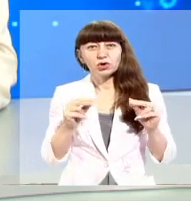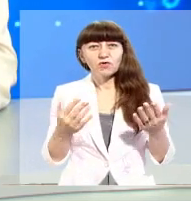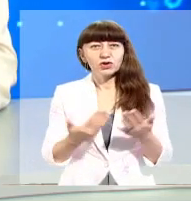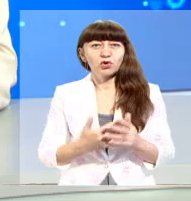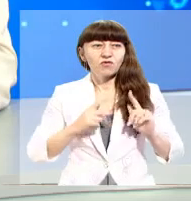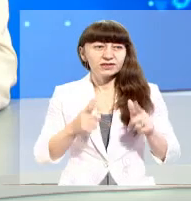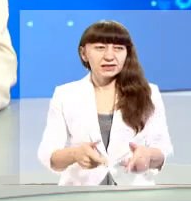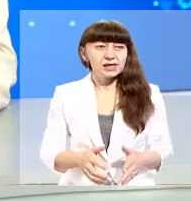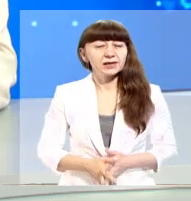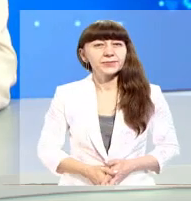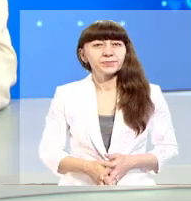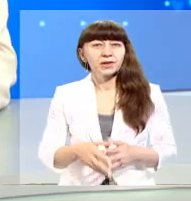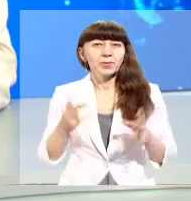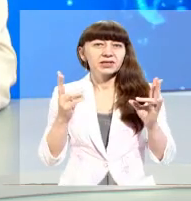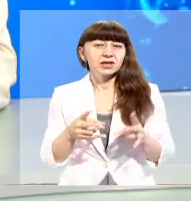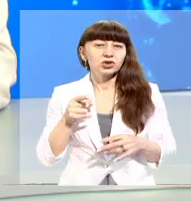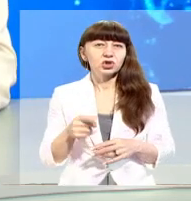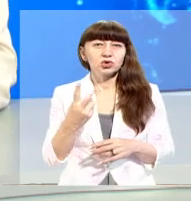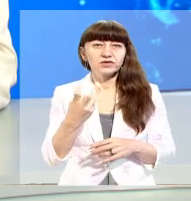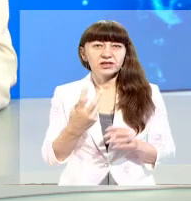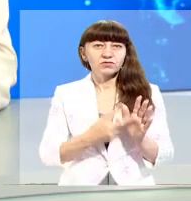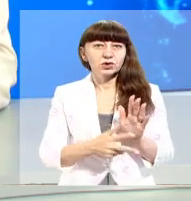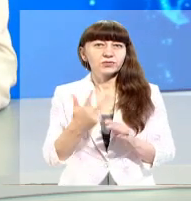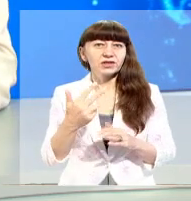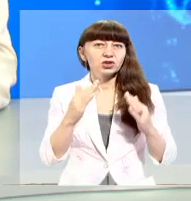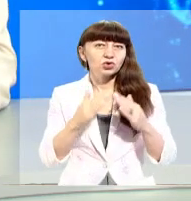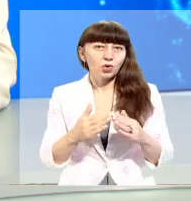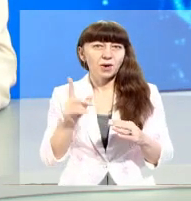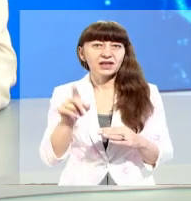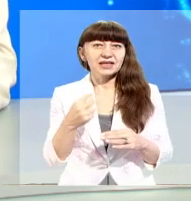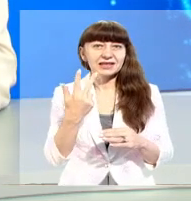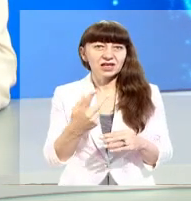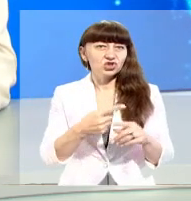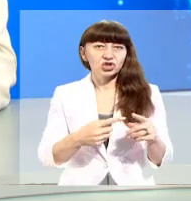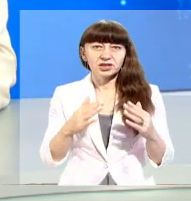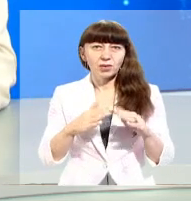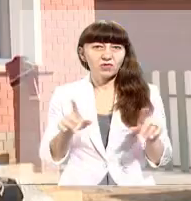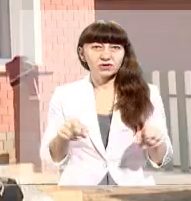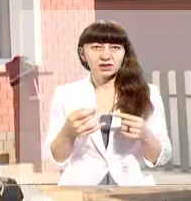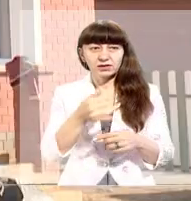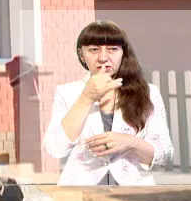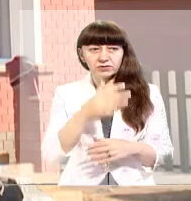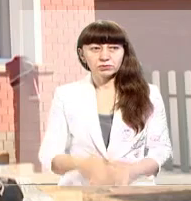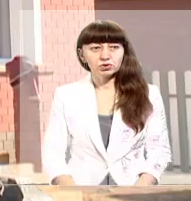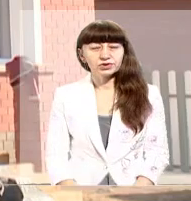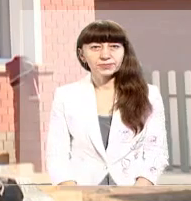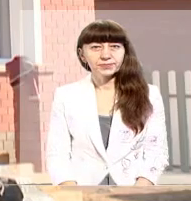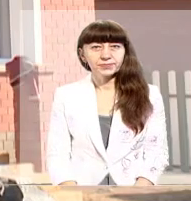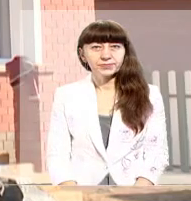регионе от стихии пострадало 1283 дома, треть из которых не подлежала восстановлению.